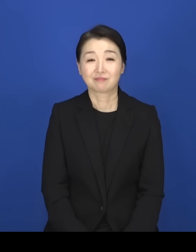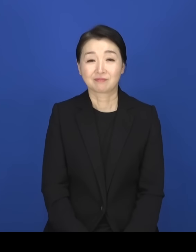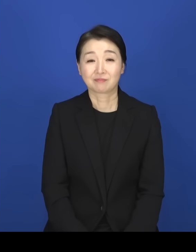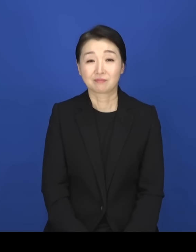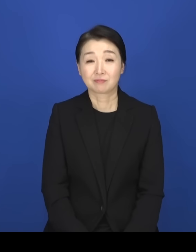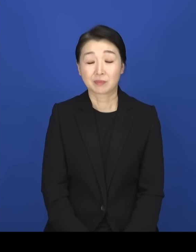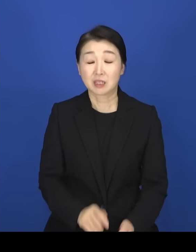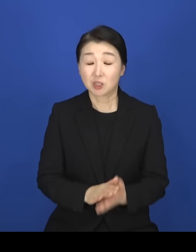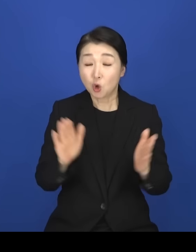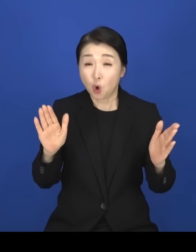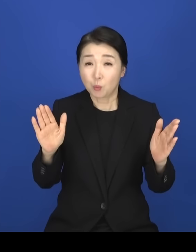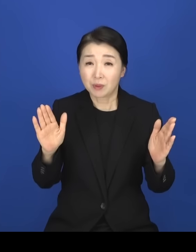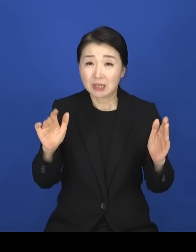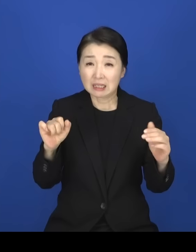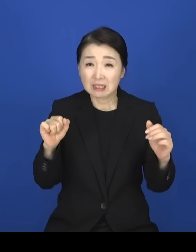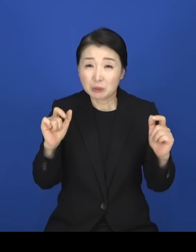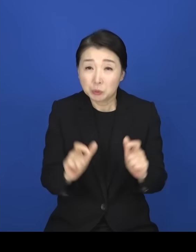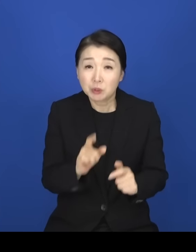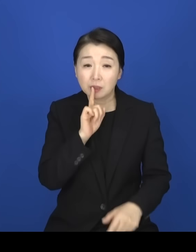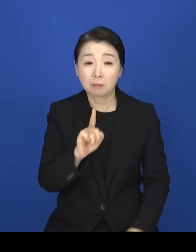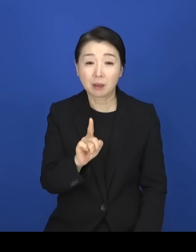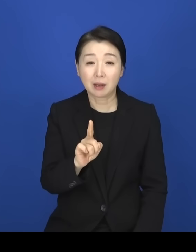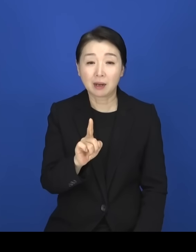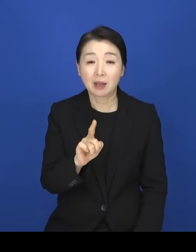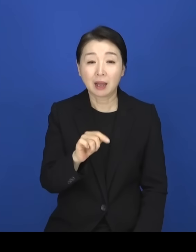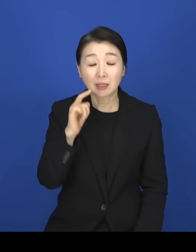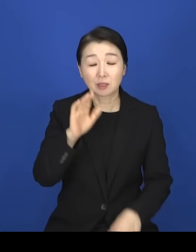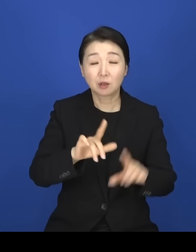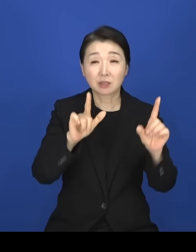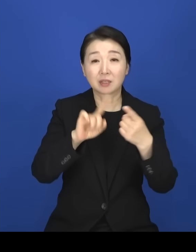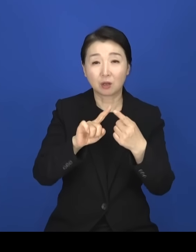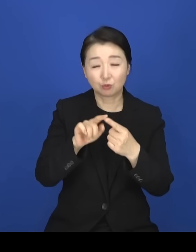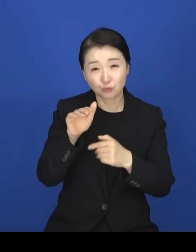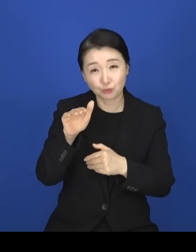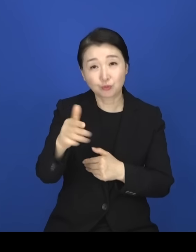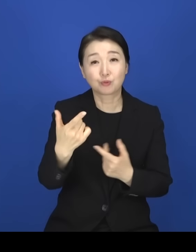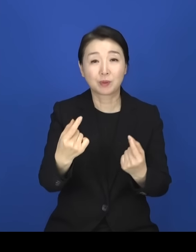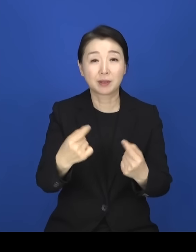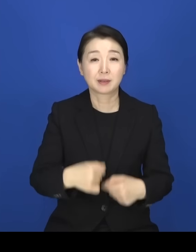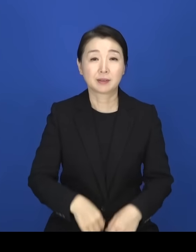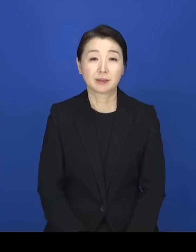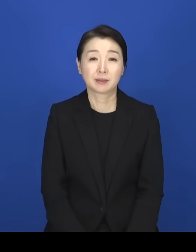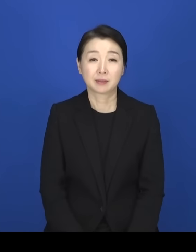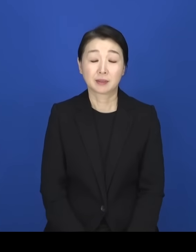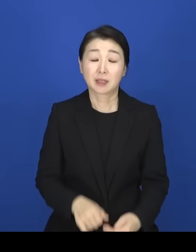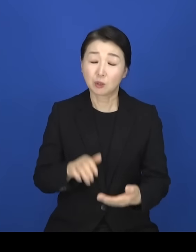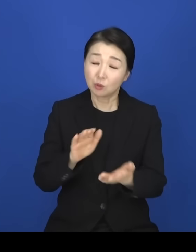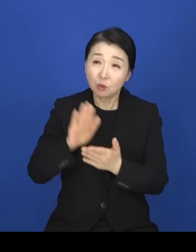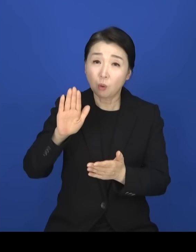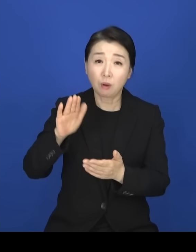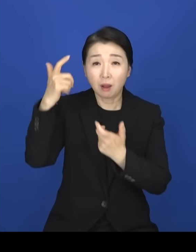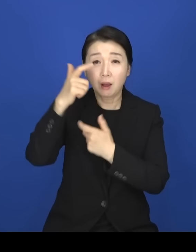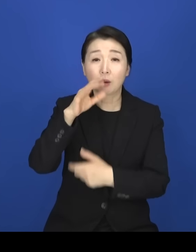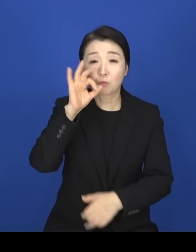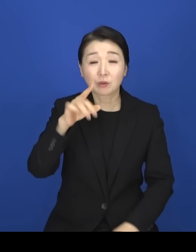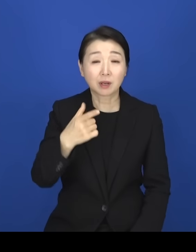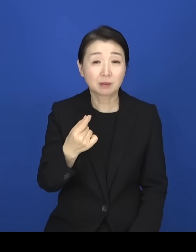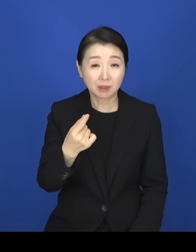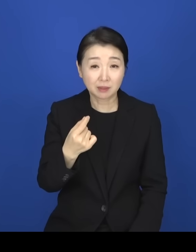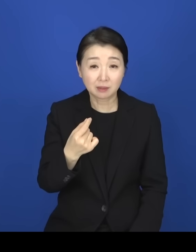제가 얘기 들었어요. 식는 거보다는 저는 그냥 이게 현상을 이렇게 현실로 쭉 가는 것 같아요. 계속 이럴 수는 없잖아요, 사람이.